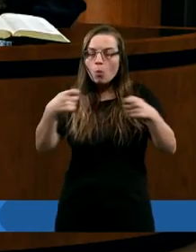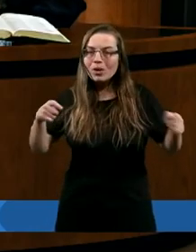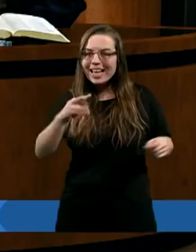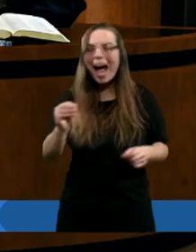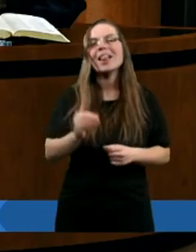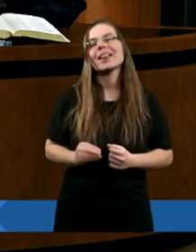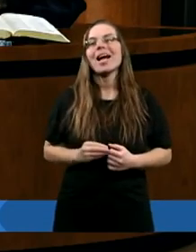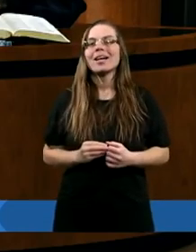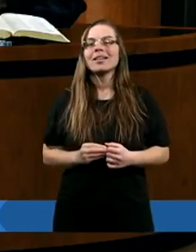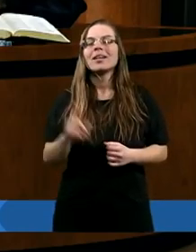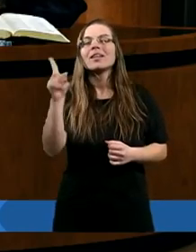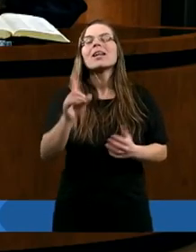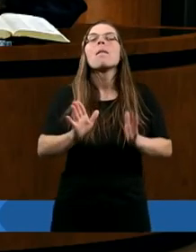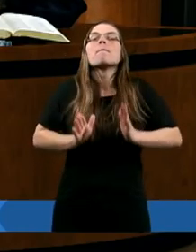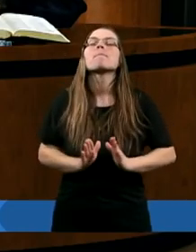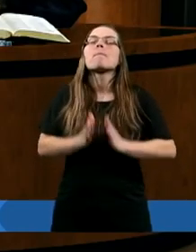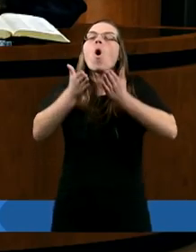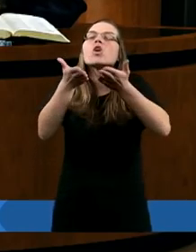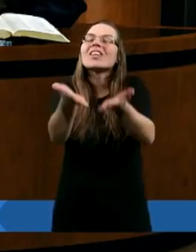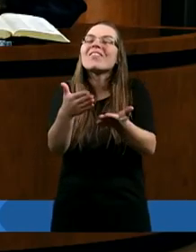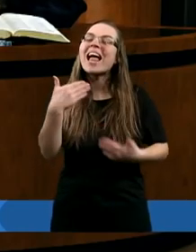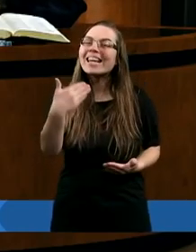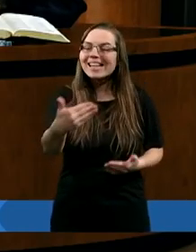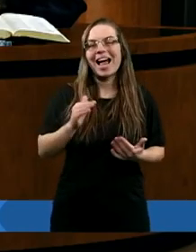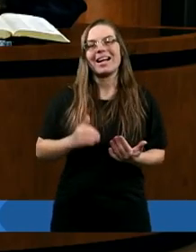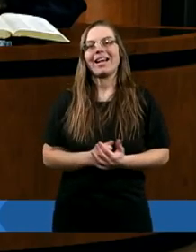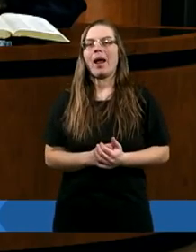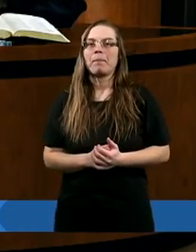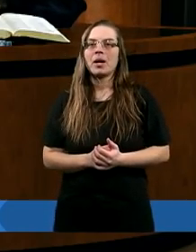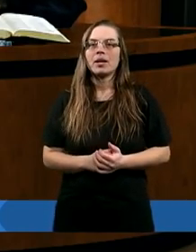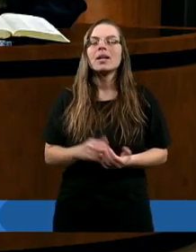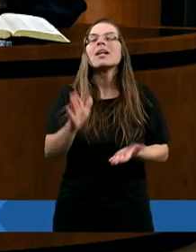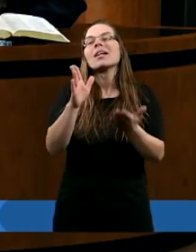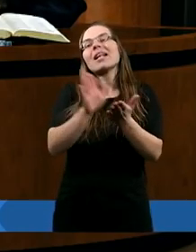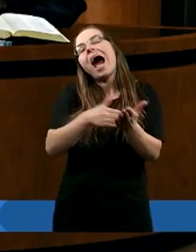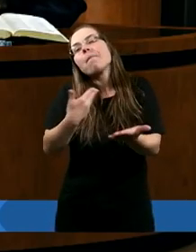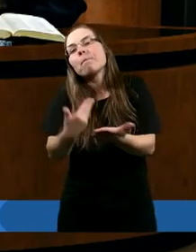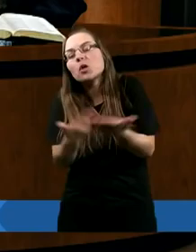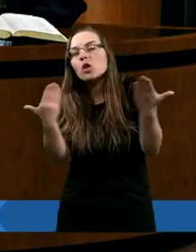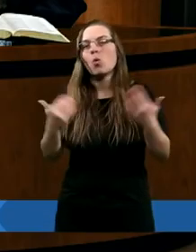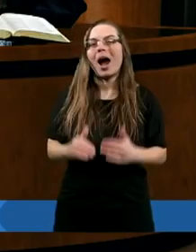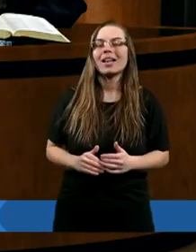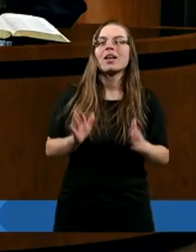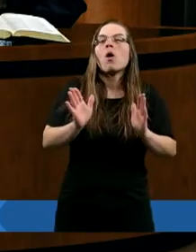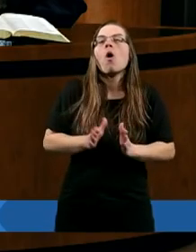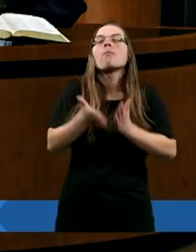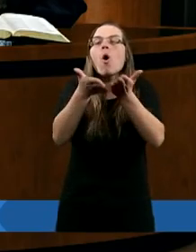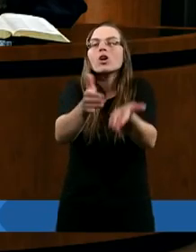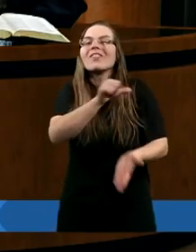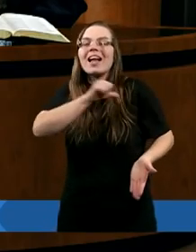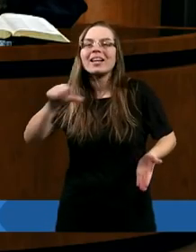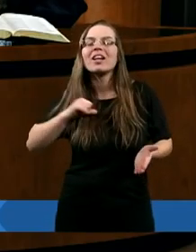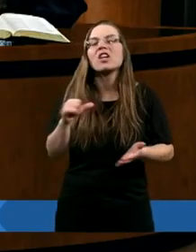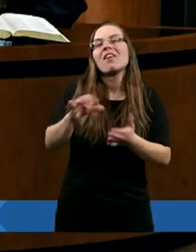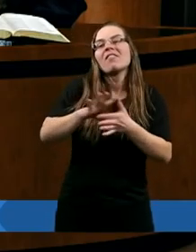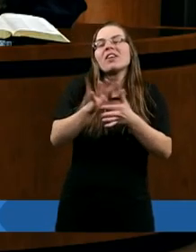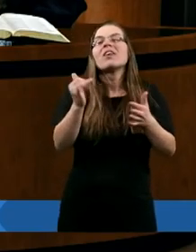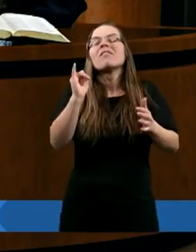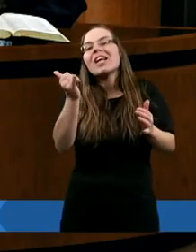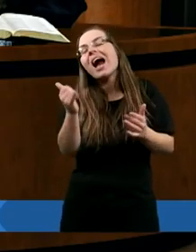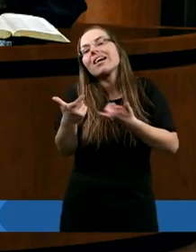z poświęceniem. Na przykład poświęca się jakiś